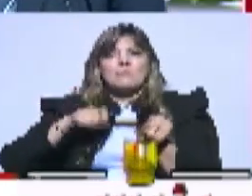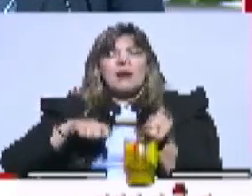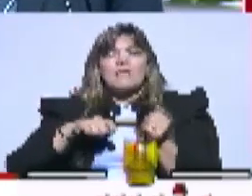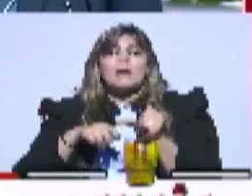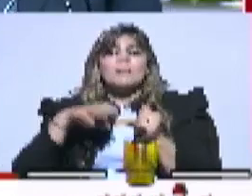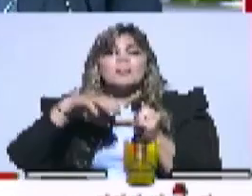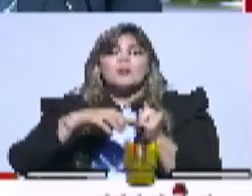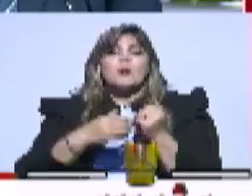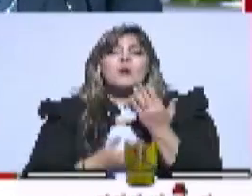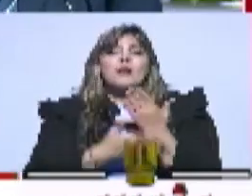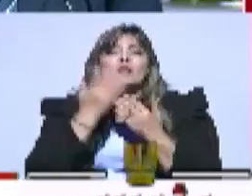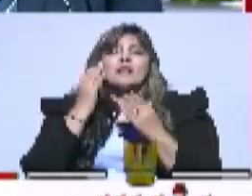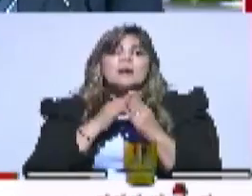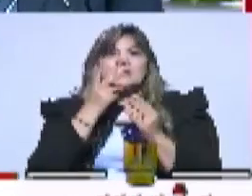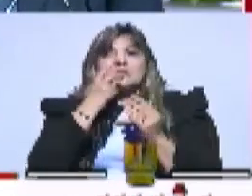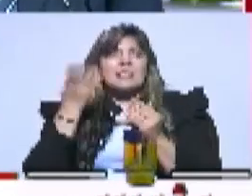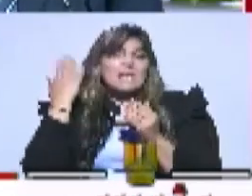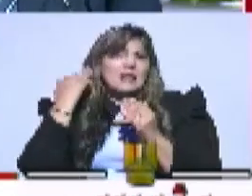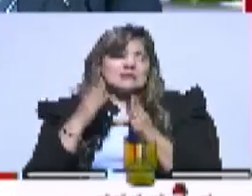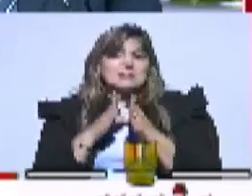الجديدة الأسبق. سيادة المستشار بنرحب بحضرتك.